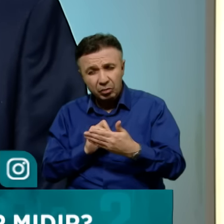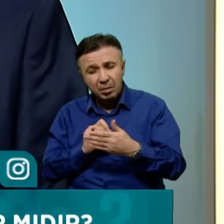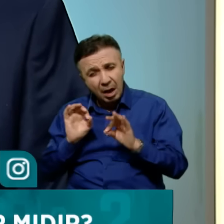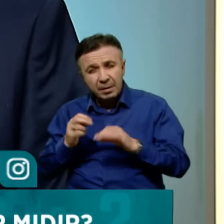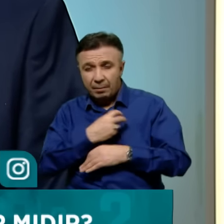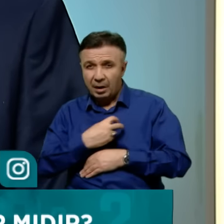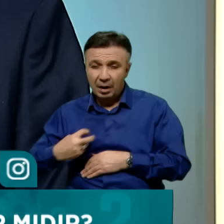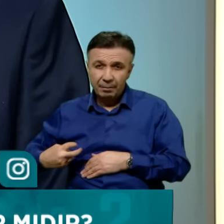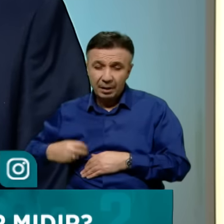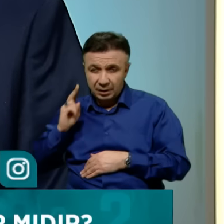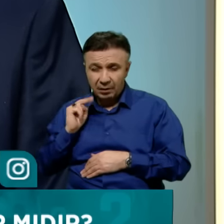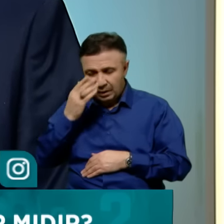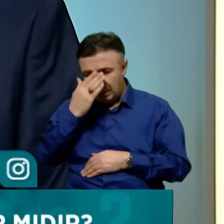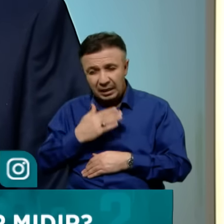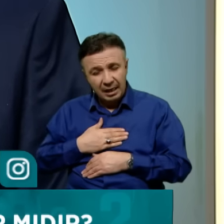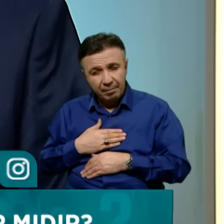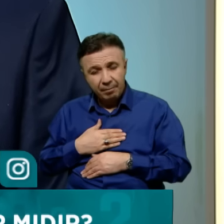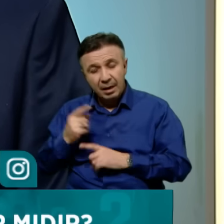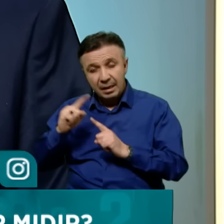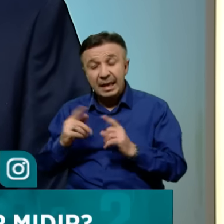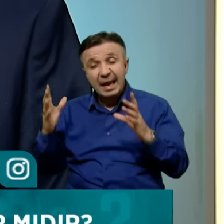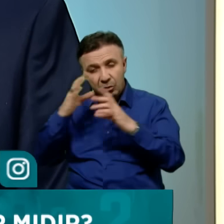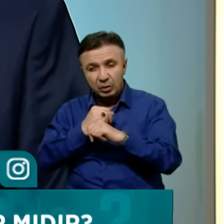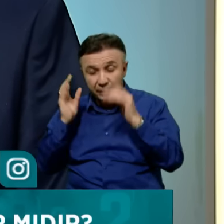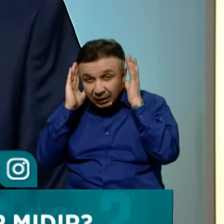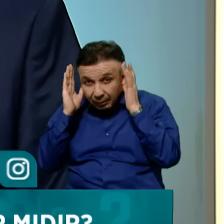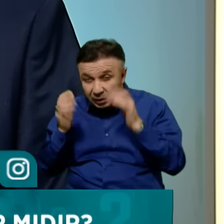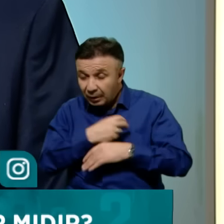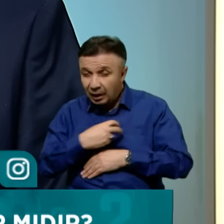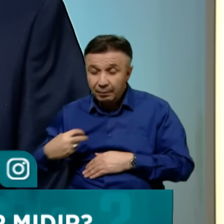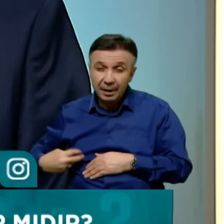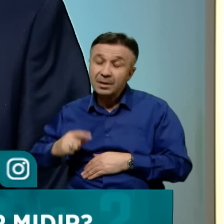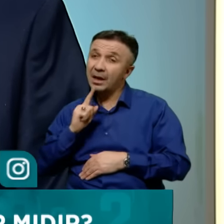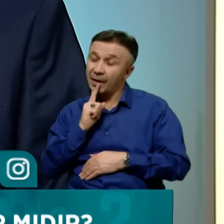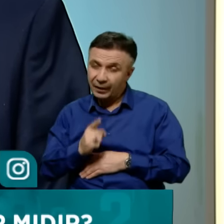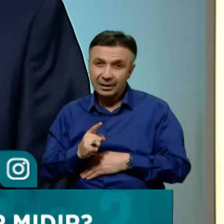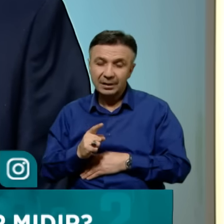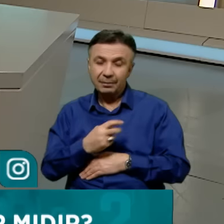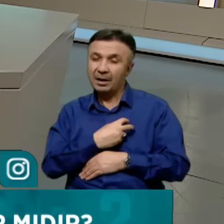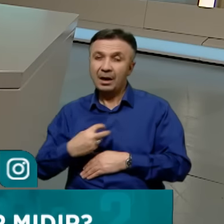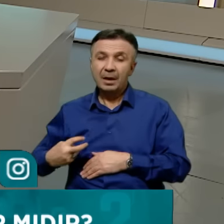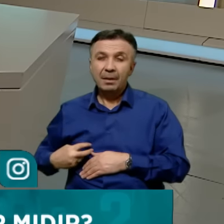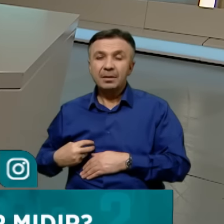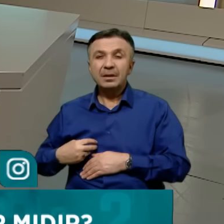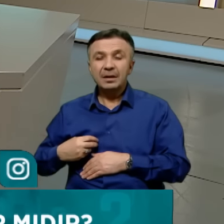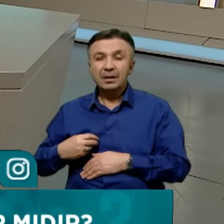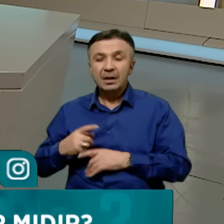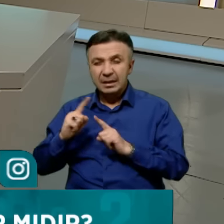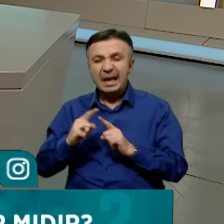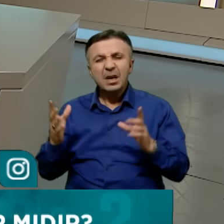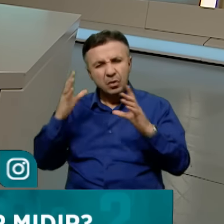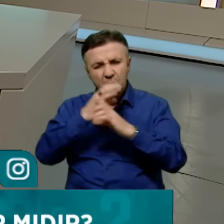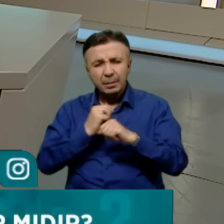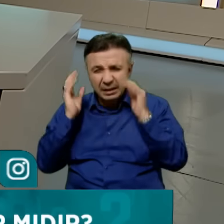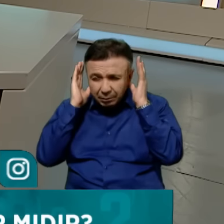Peygamberin fiili uygulaması var Peygamber'e farzlı a rasûlullah'ın kılmamızı tavsiye et diye şu kadar